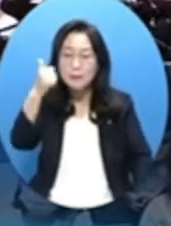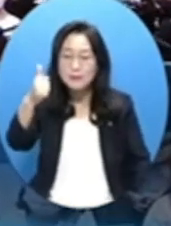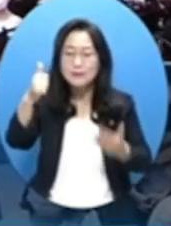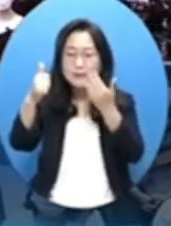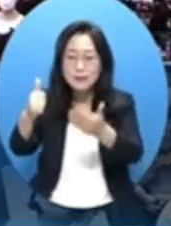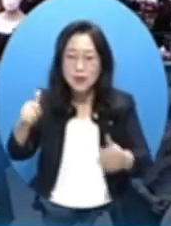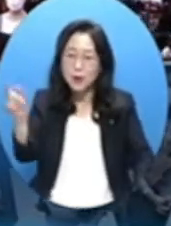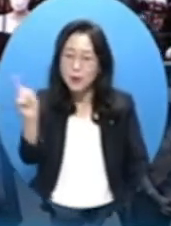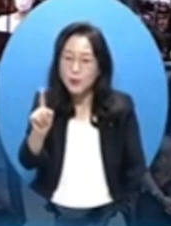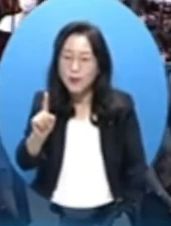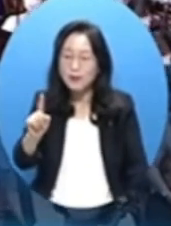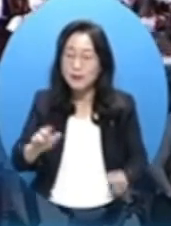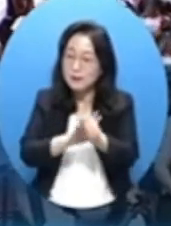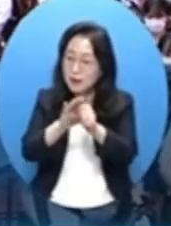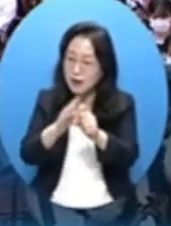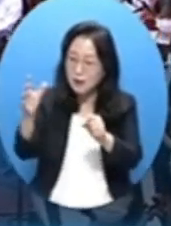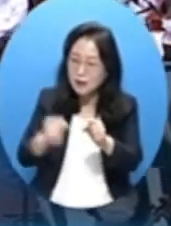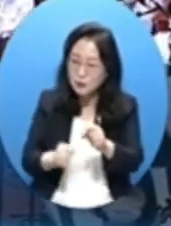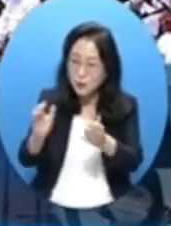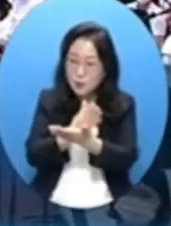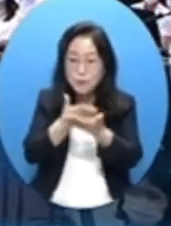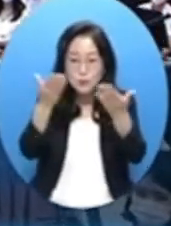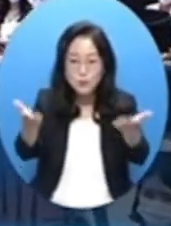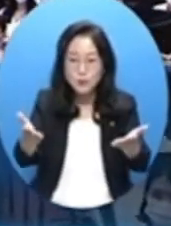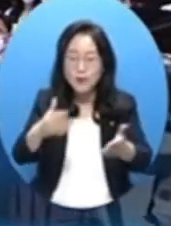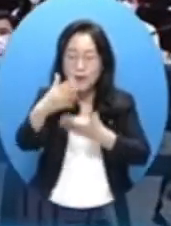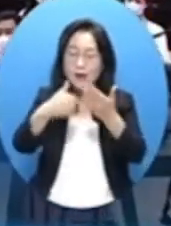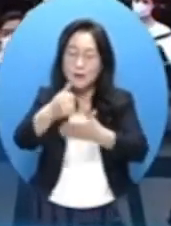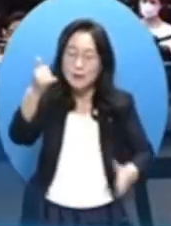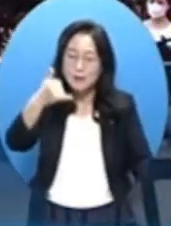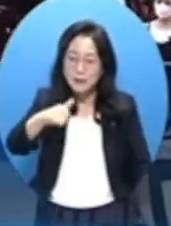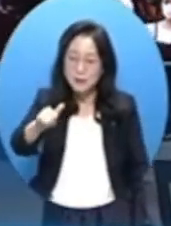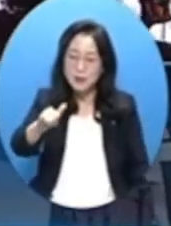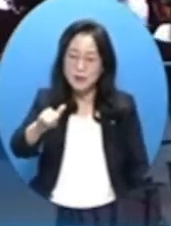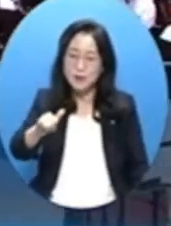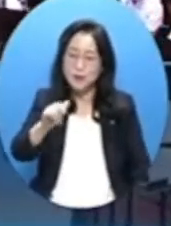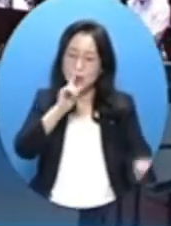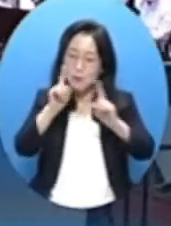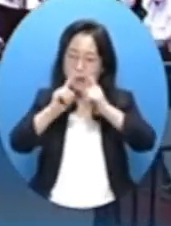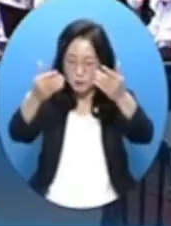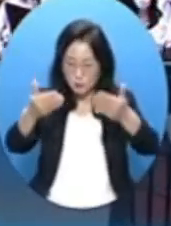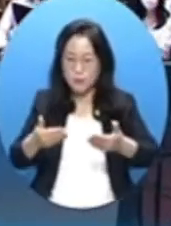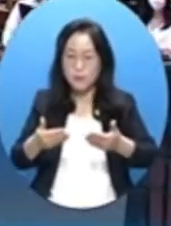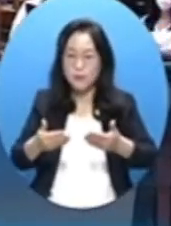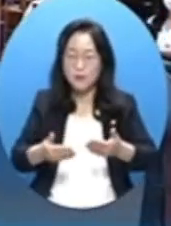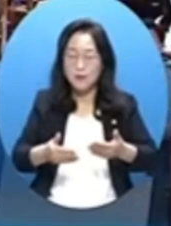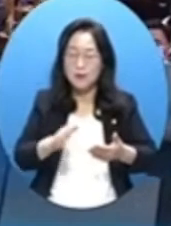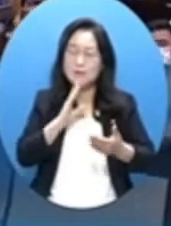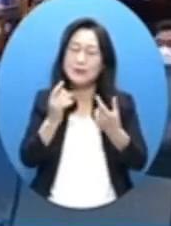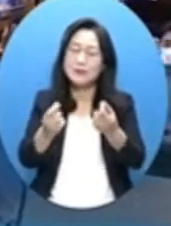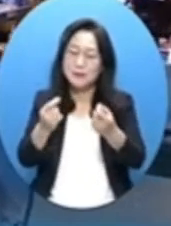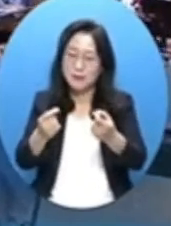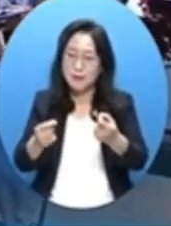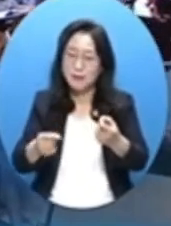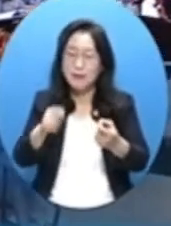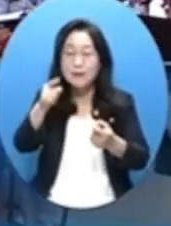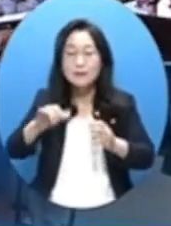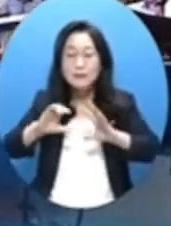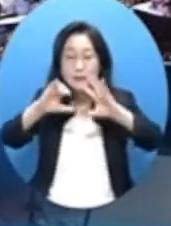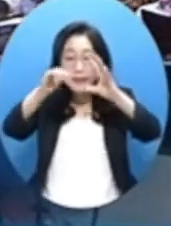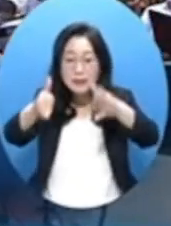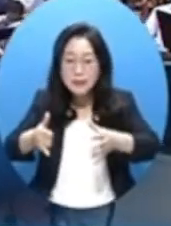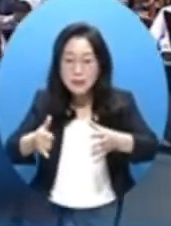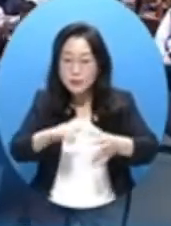아버지께서 어떤 사랑을 우리에게 베푸사 하나님의 자녀라 일컬음을 받게 하셨는가? 우리가 그러하도다. 그러므로 세상이 우리를